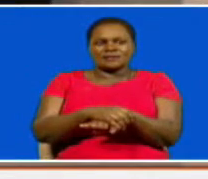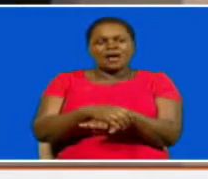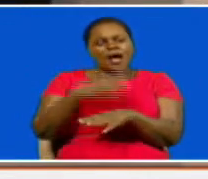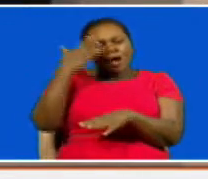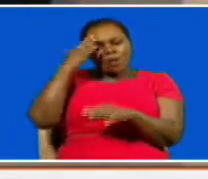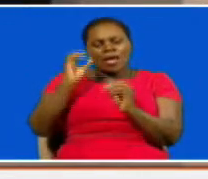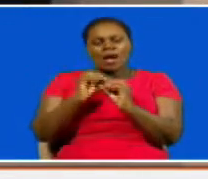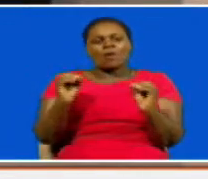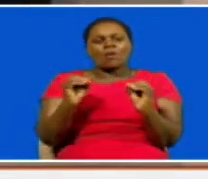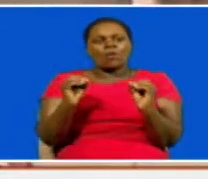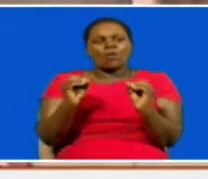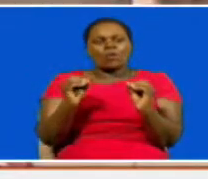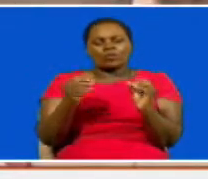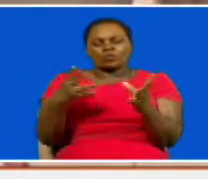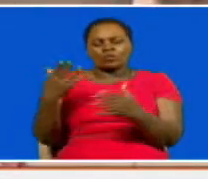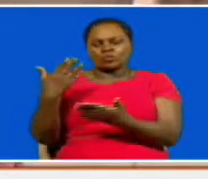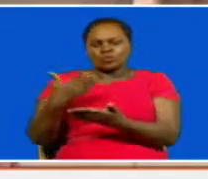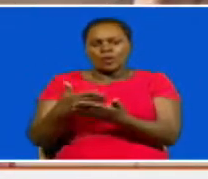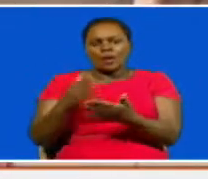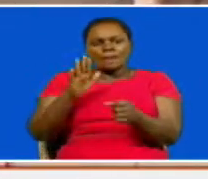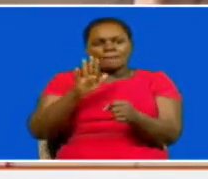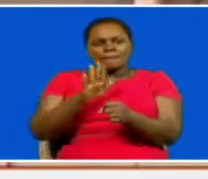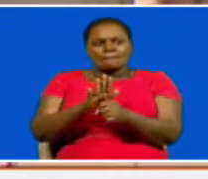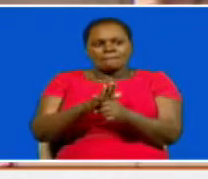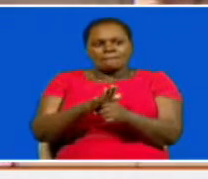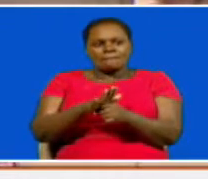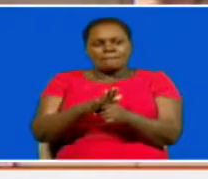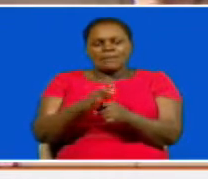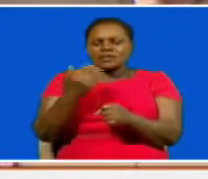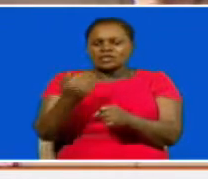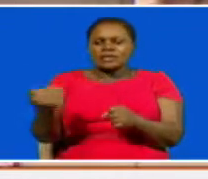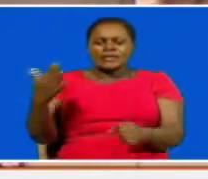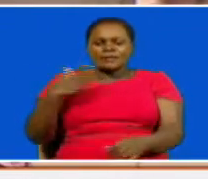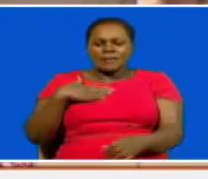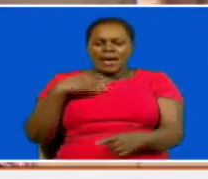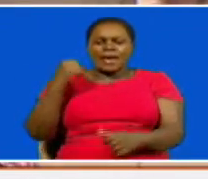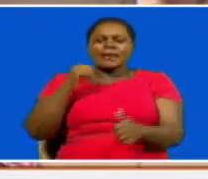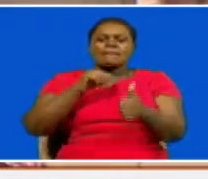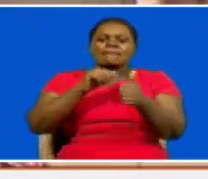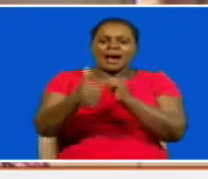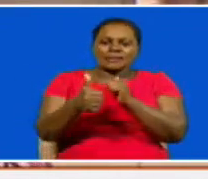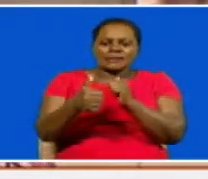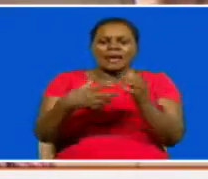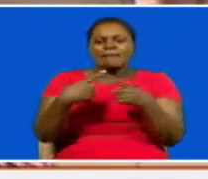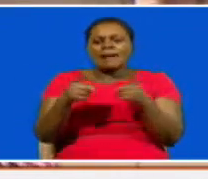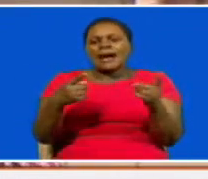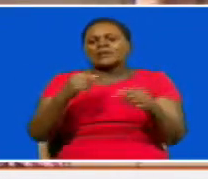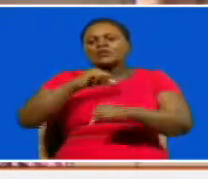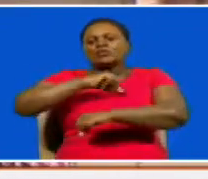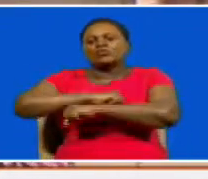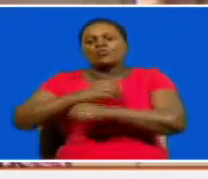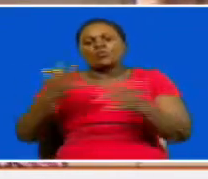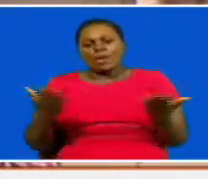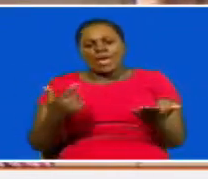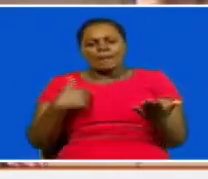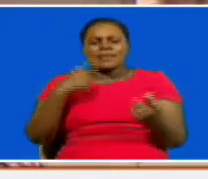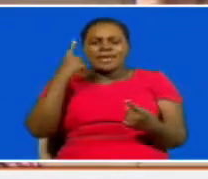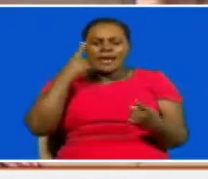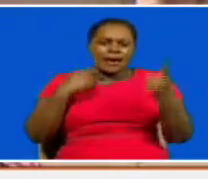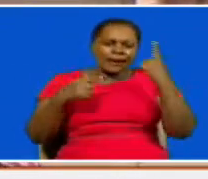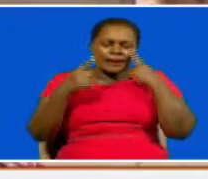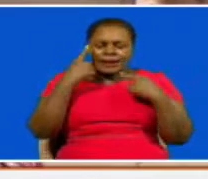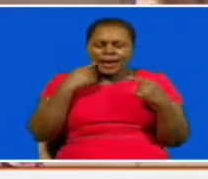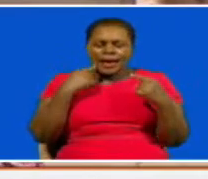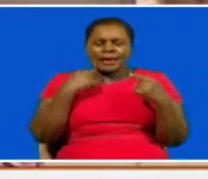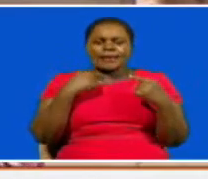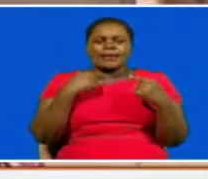sijui kama tutawasili lini shuleni. Jamani nitasaidiwaje mimi ili watoto wangu vile wamepita na watasomaje? Nikawa nikilio changu cha moyo wangu siku